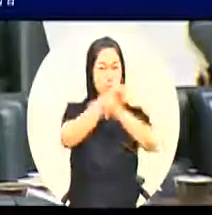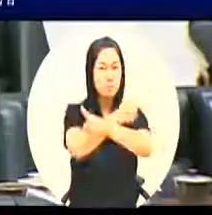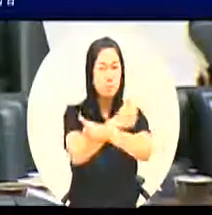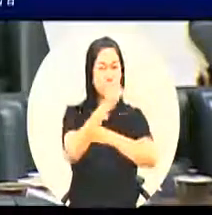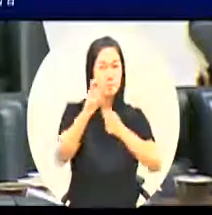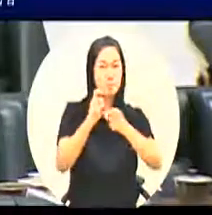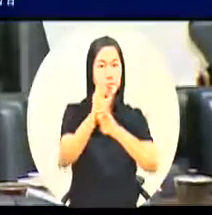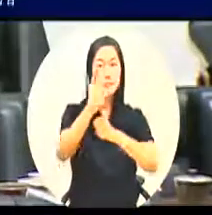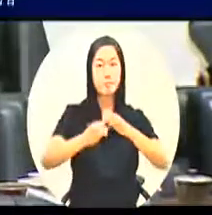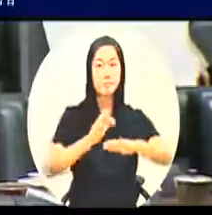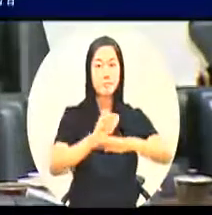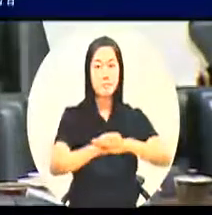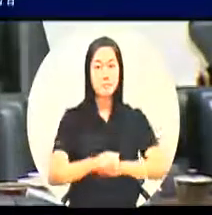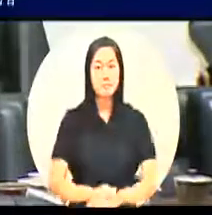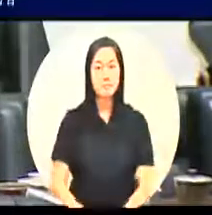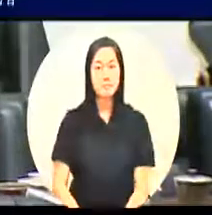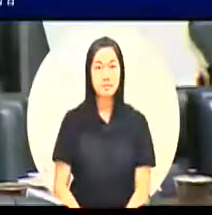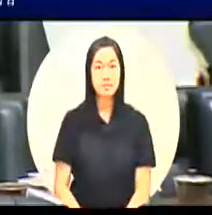成。